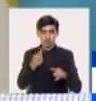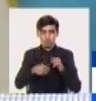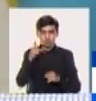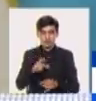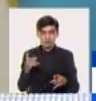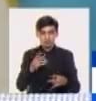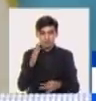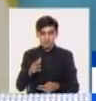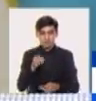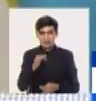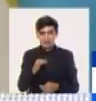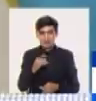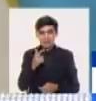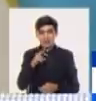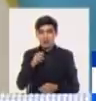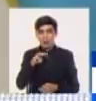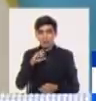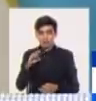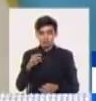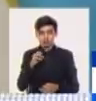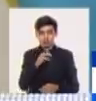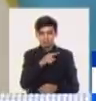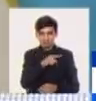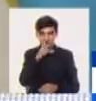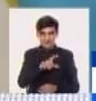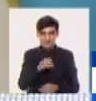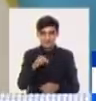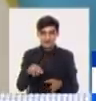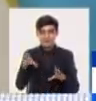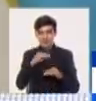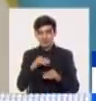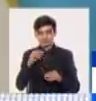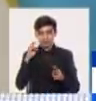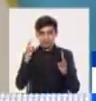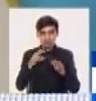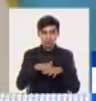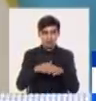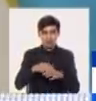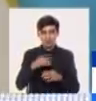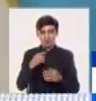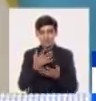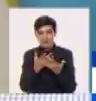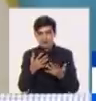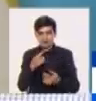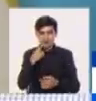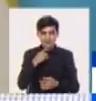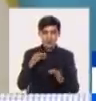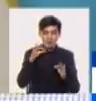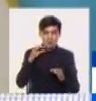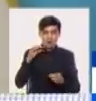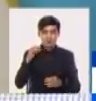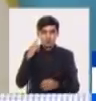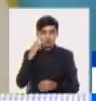делового и менее гламурного человека, чтобы вокруг этого фонда не было разного рода